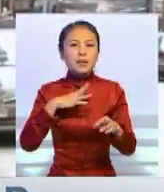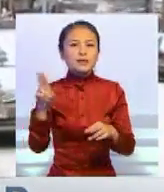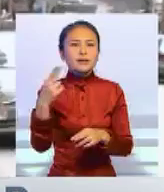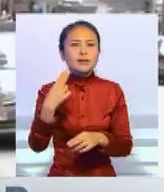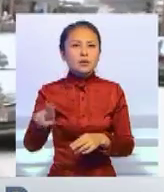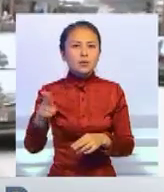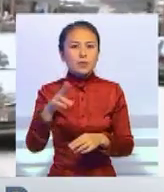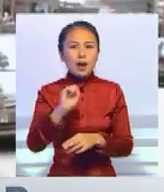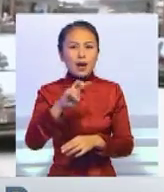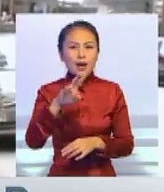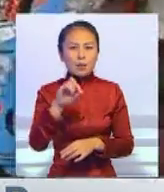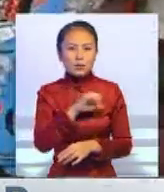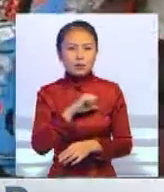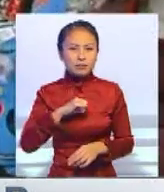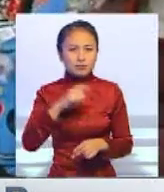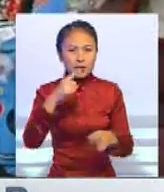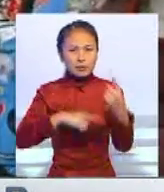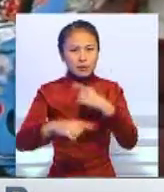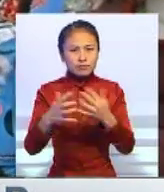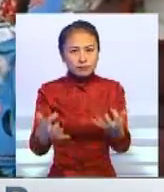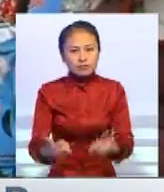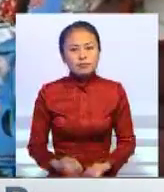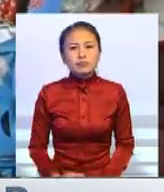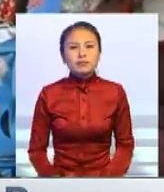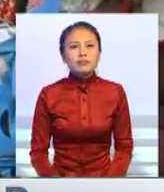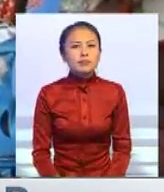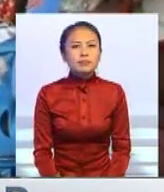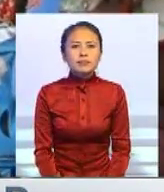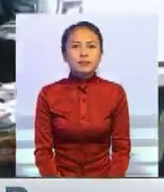әскері Алеппаны өз бақылауына қайтарды.